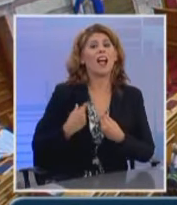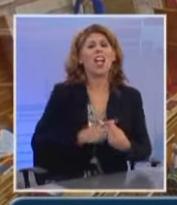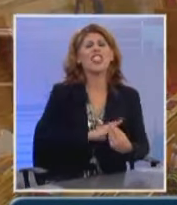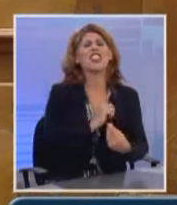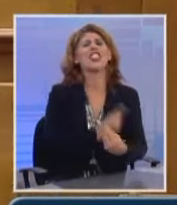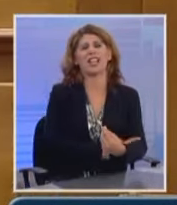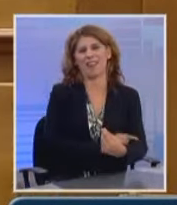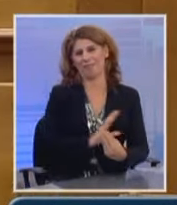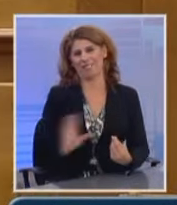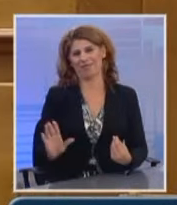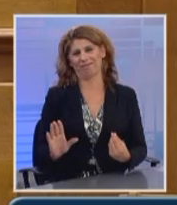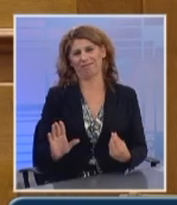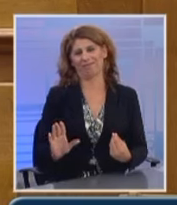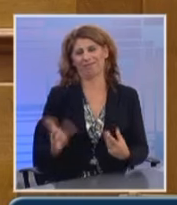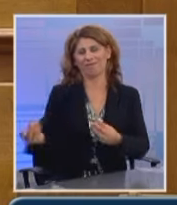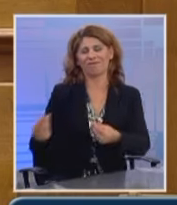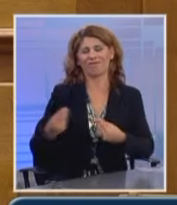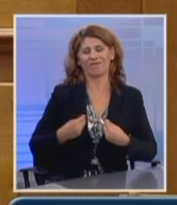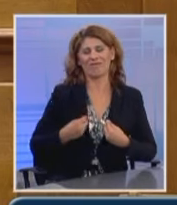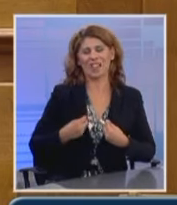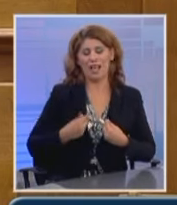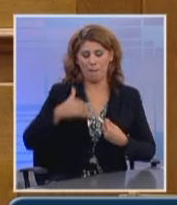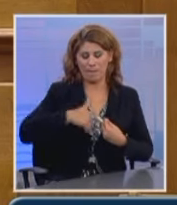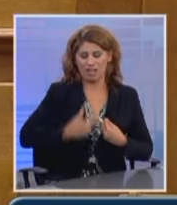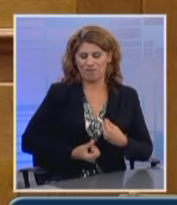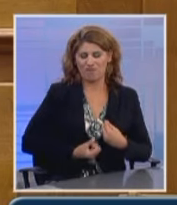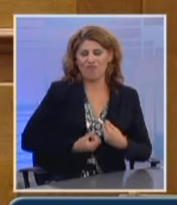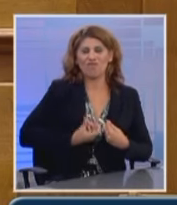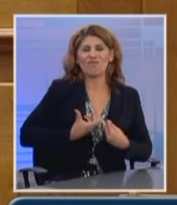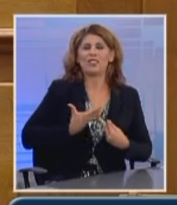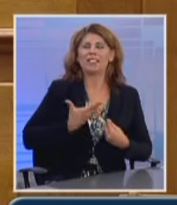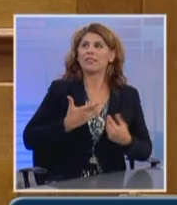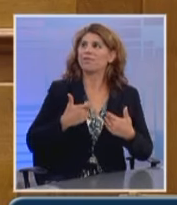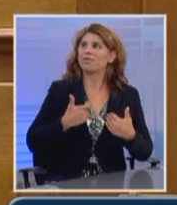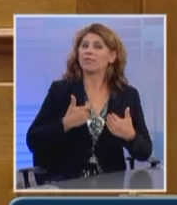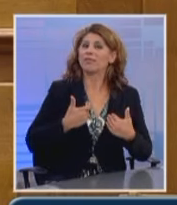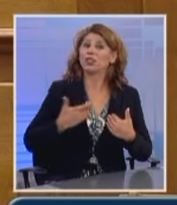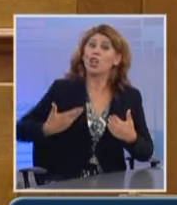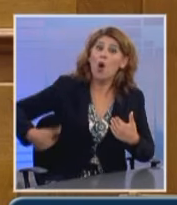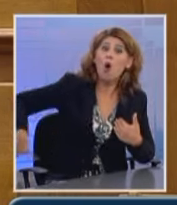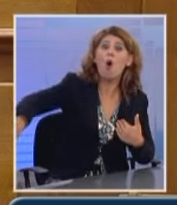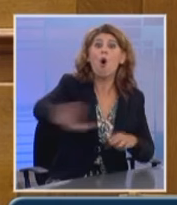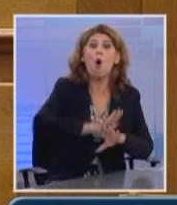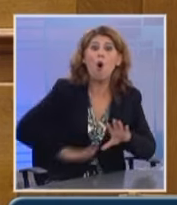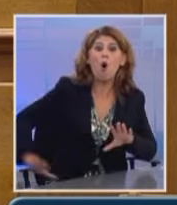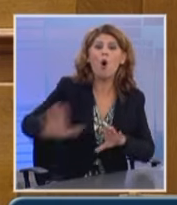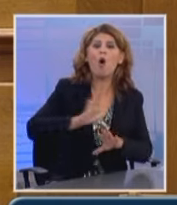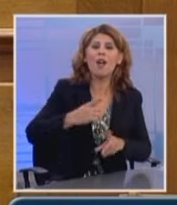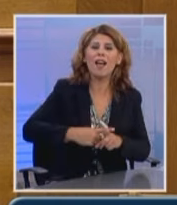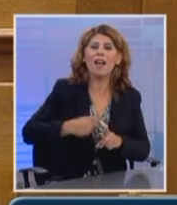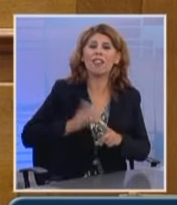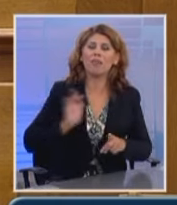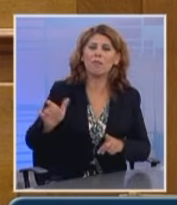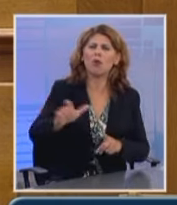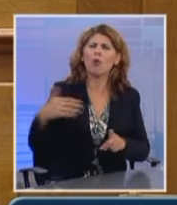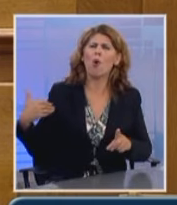και μας κάνετε να αισθανόμαστε και εμείς και όλοι οι πολίτες της χώρας που όλα